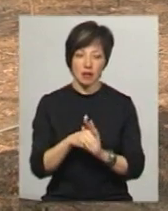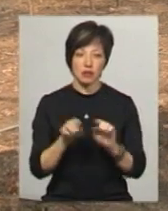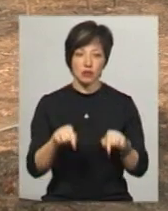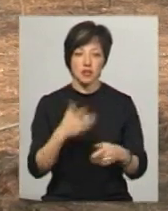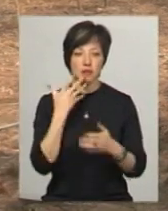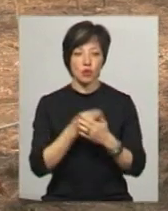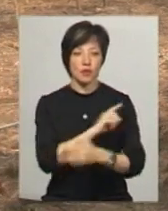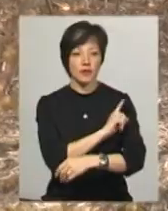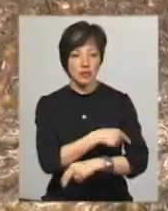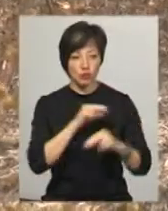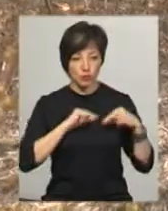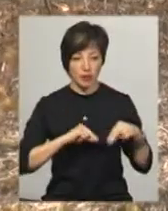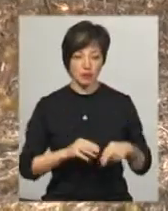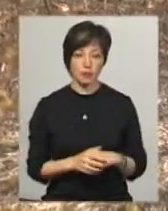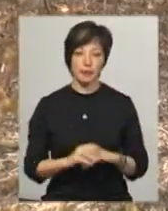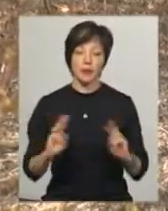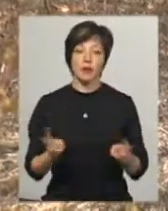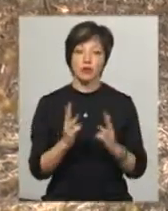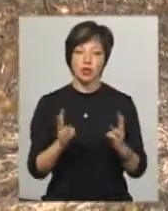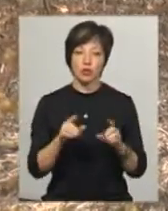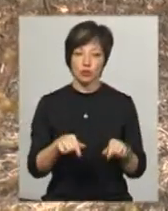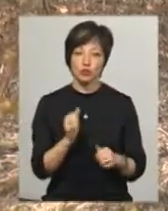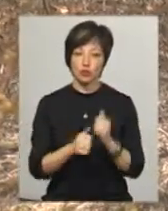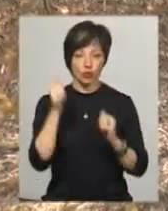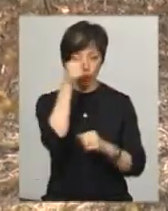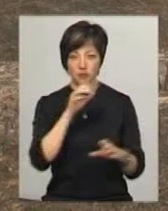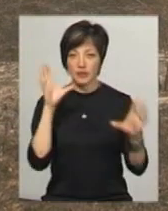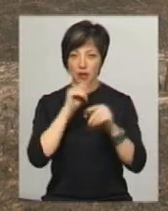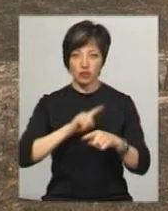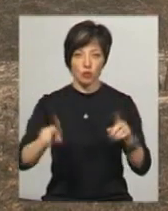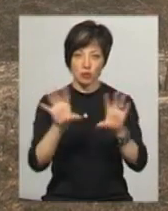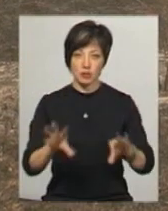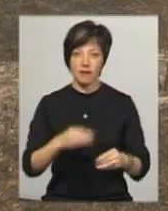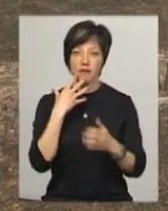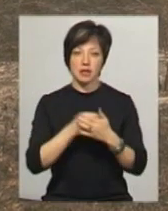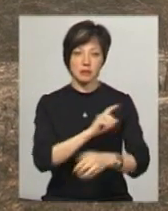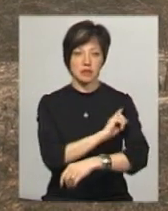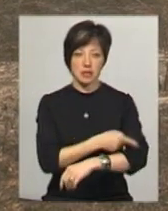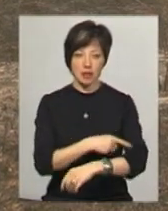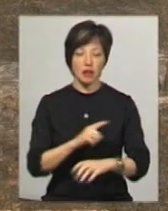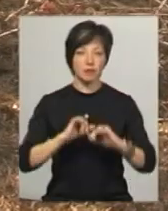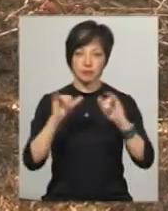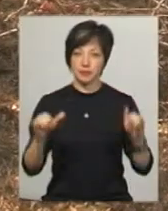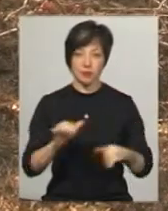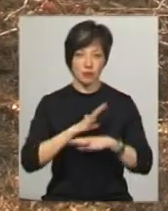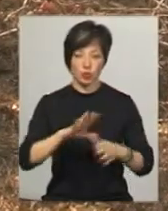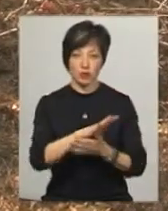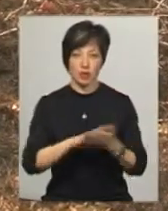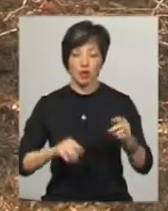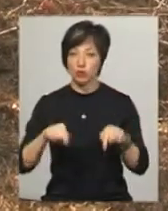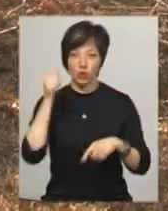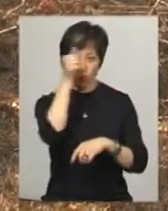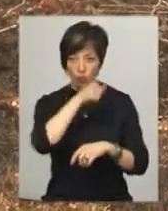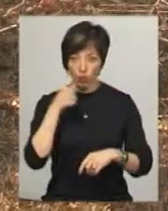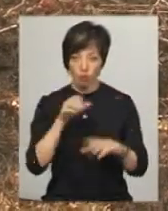сюди і свою фізичну працю. Пожежі тут стаються щороку. Їх встигали швидко погасити власними силами, і вогонь не розповсюджувався далі. Цього